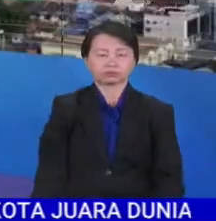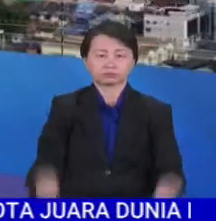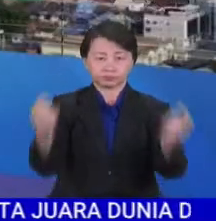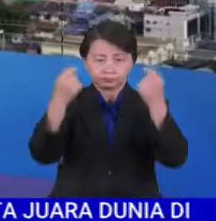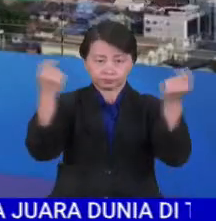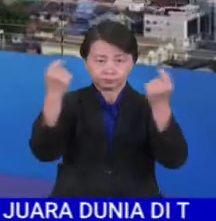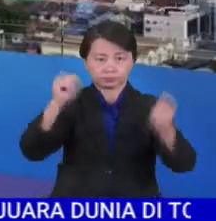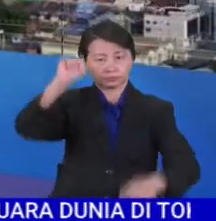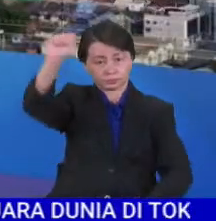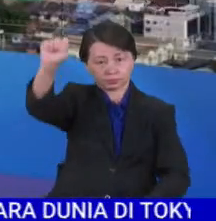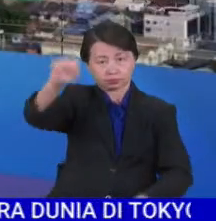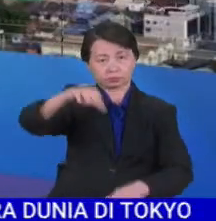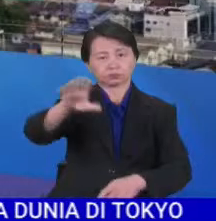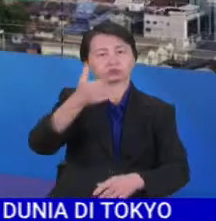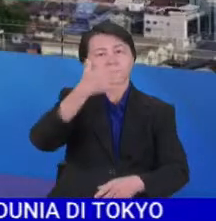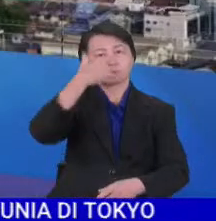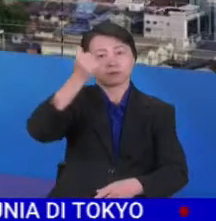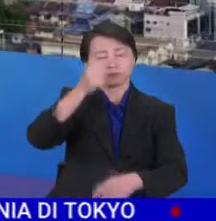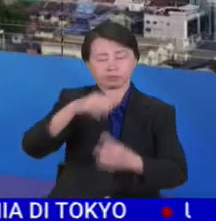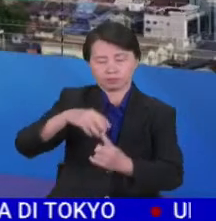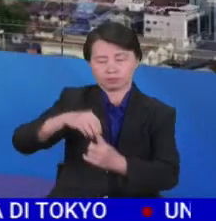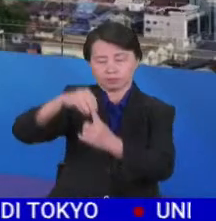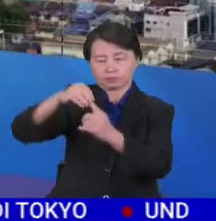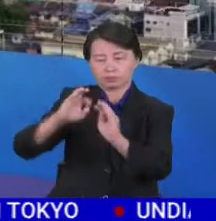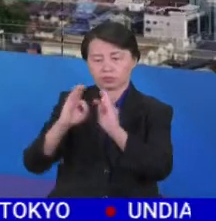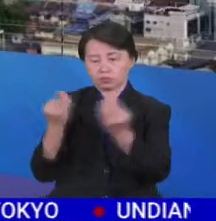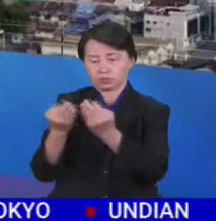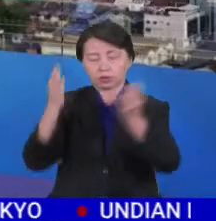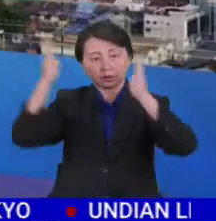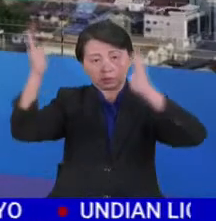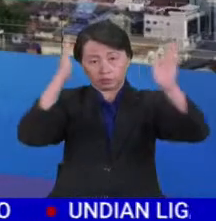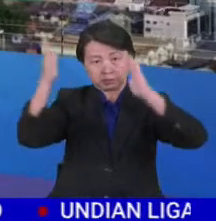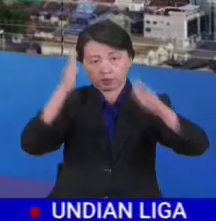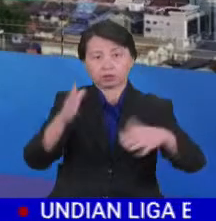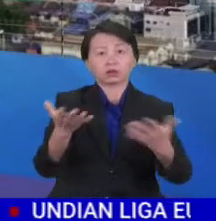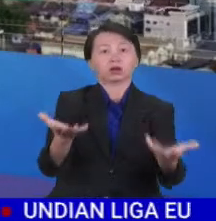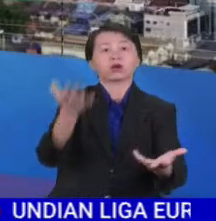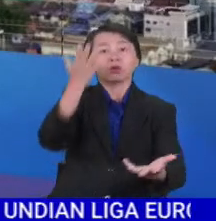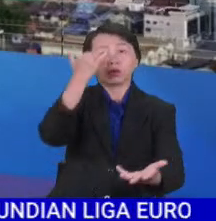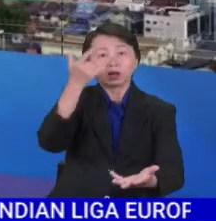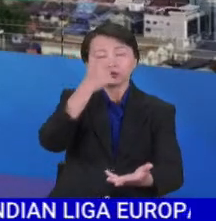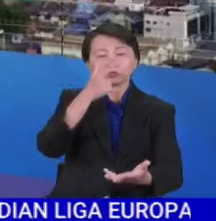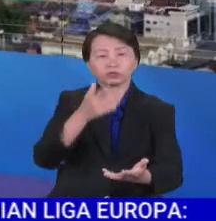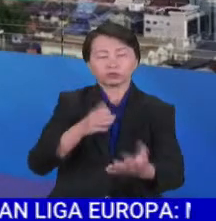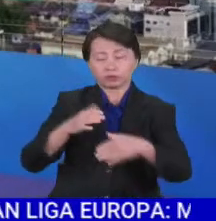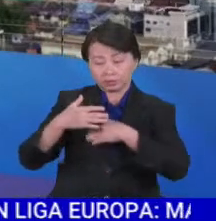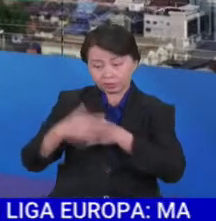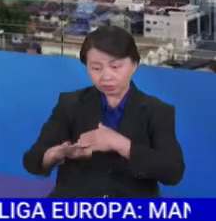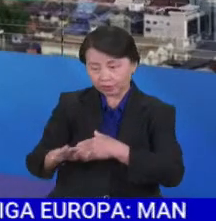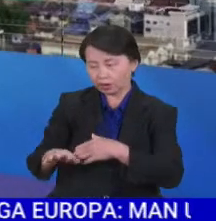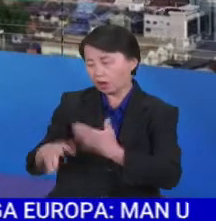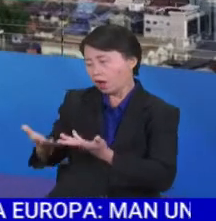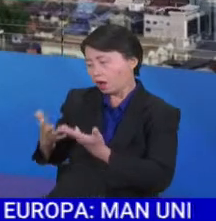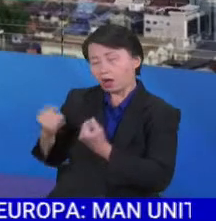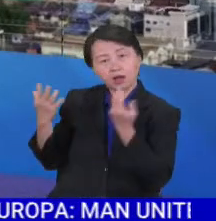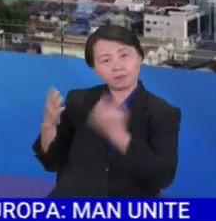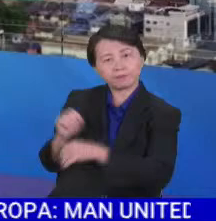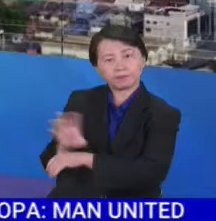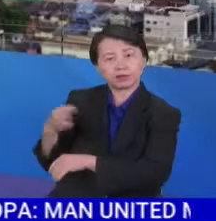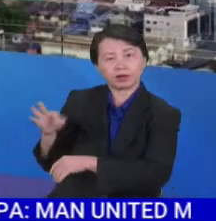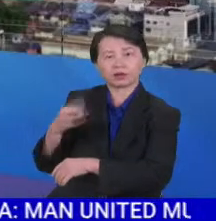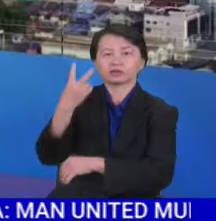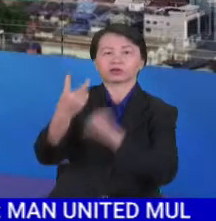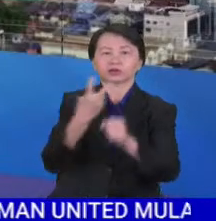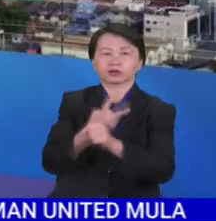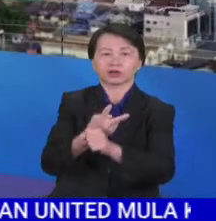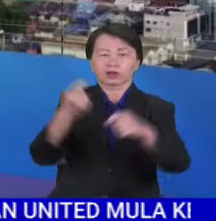Sambutan kemerdekaan tahun ini lebih bermakna dan istimewa buat keluarga Malaysia, manakan tidak setelah marungi pandemik COVID-19 lebih 2 tahun,